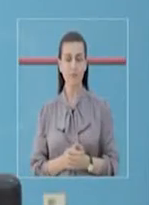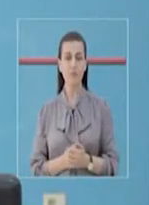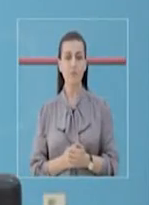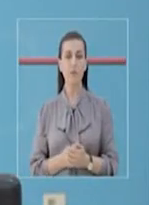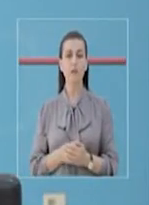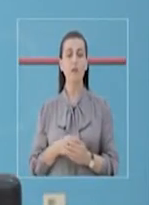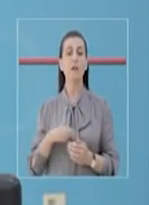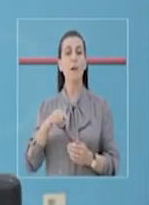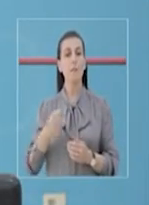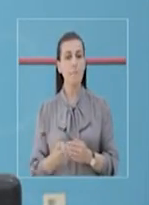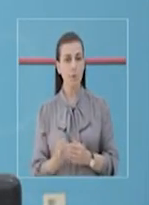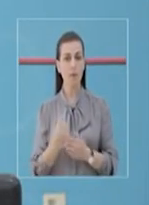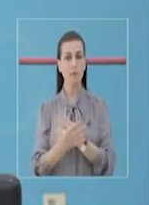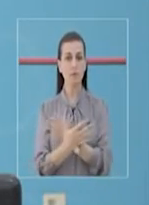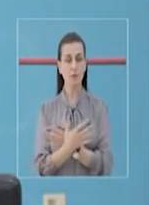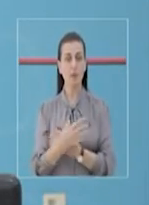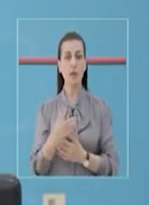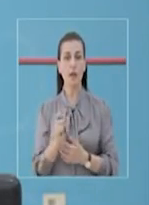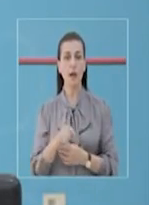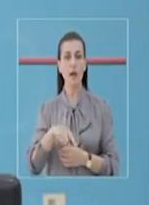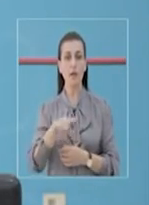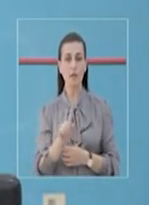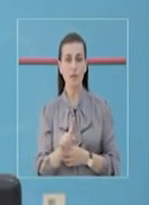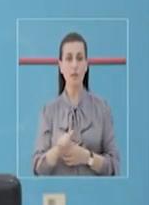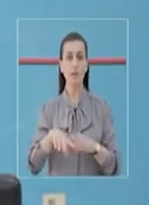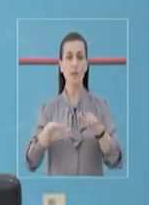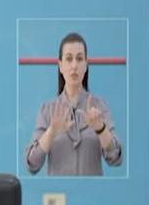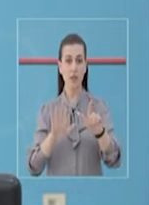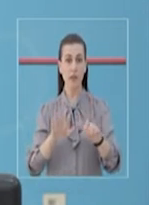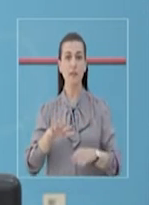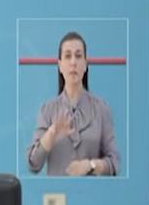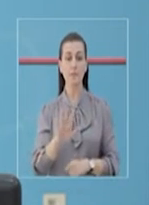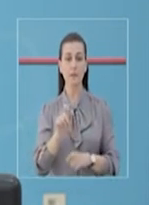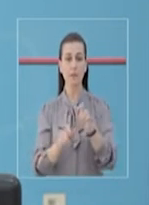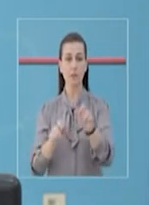Në vendin tonë aktualisht janë 175 persona aktiv me